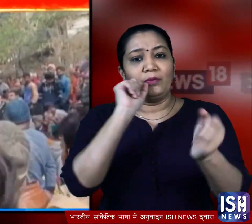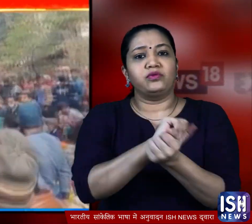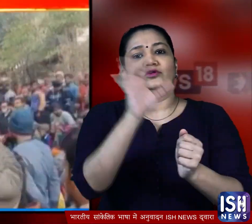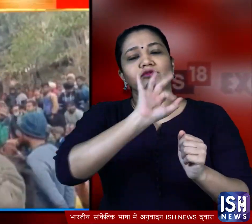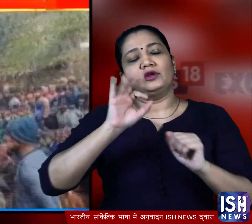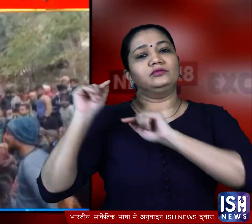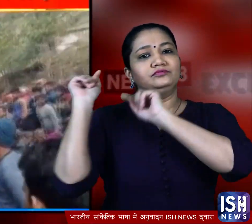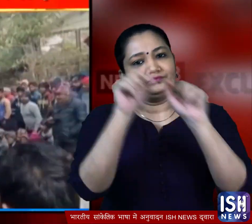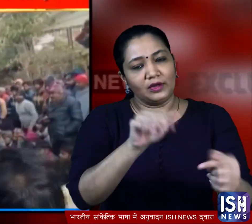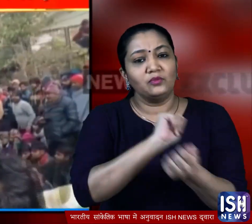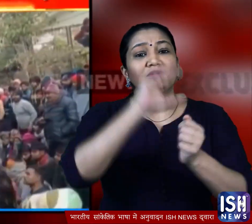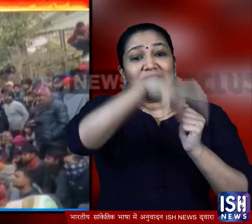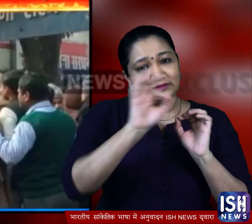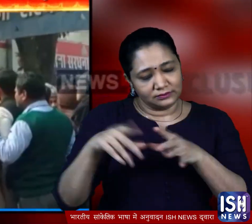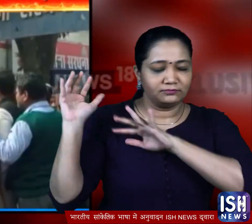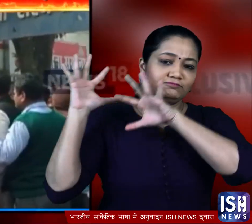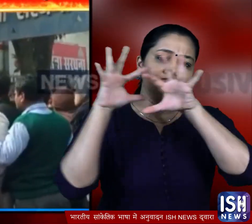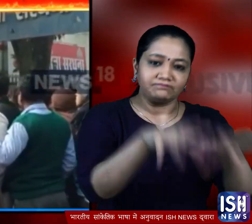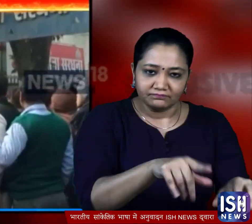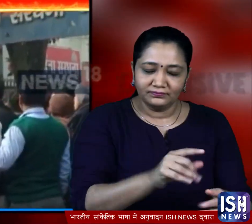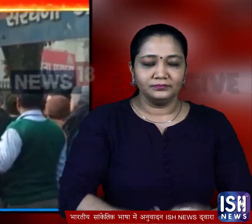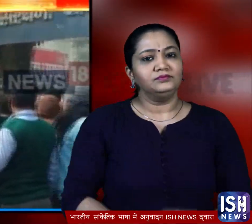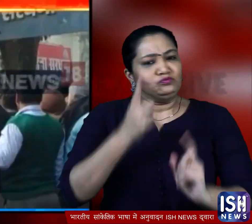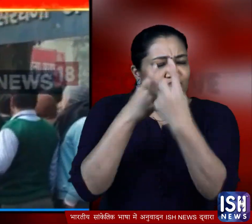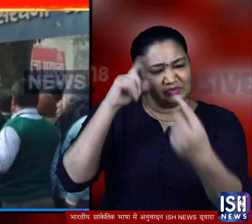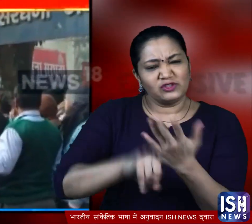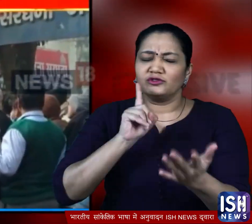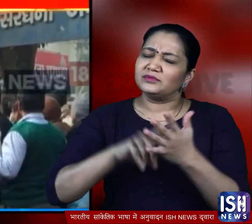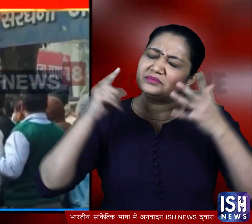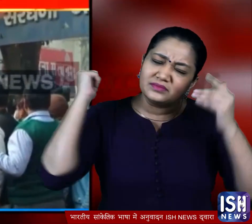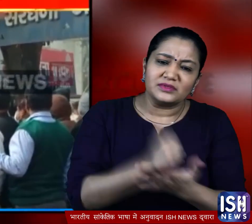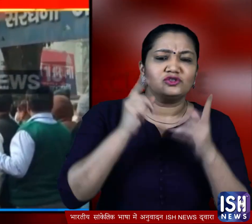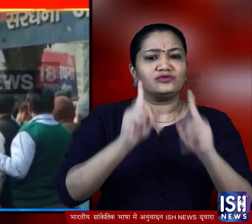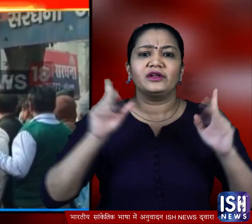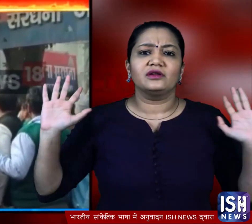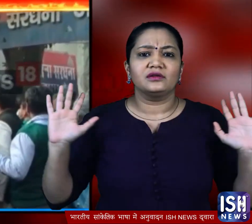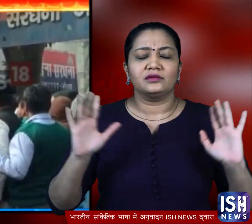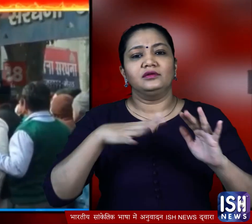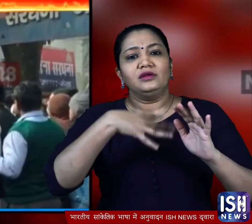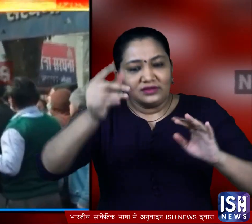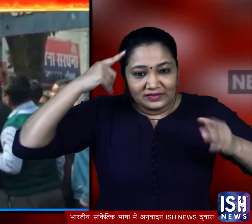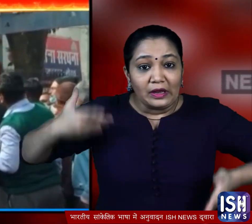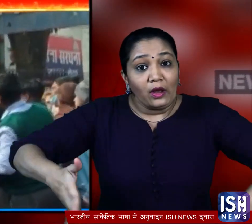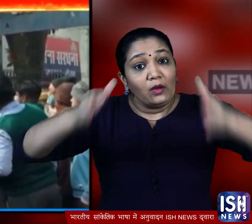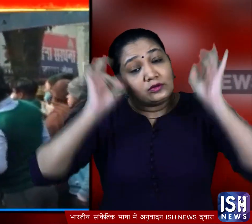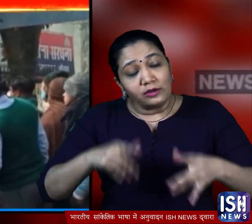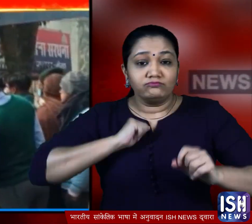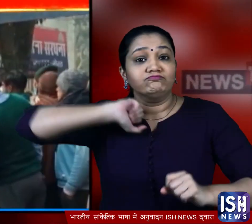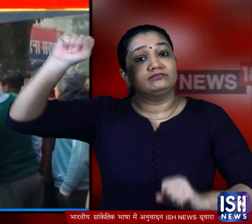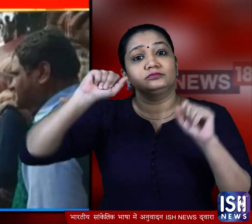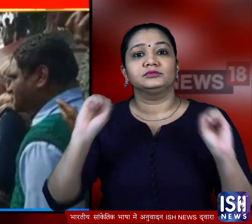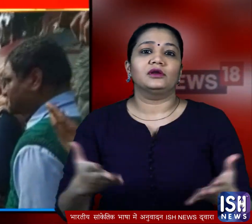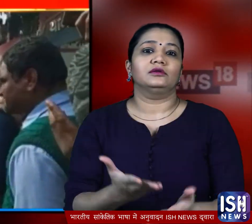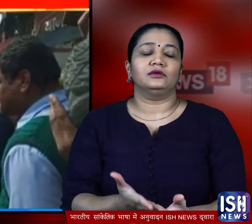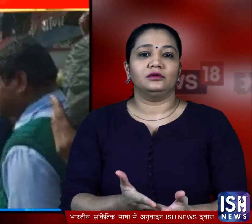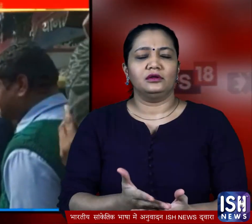होकर पुलिस थाने का घेराव करने पहुंच गए और आरोपियों के खिलाफ सख्त कार्रवाई की मांग को लेकर थाने के बाहर ही सड़क के बीचों बीच धरने पर